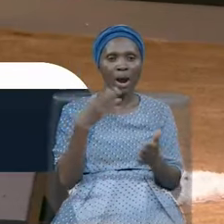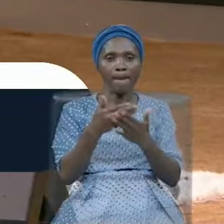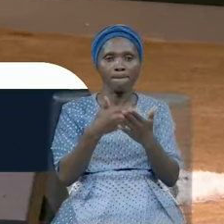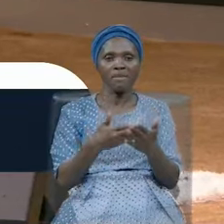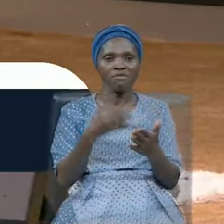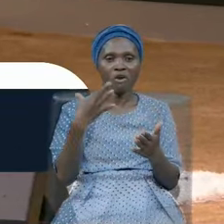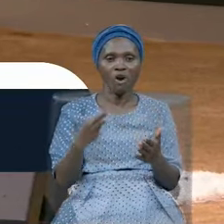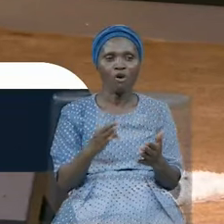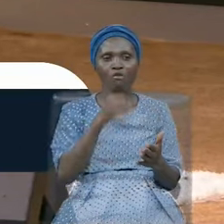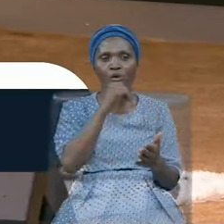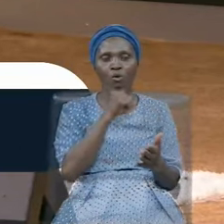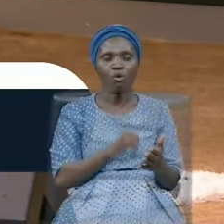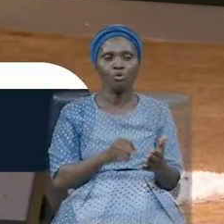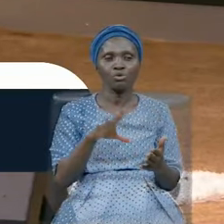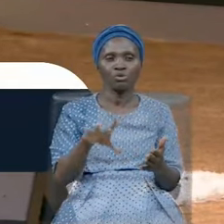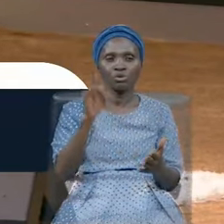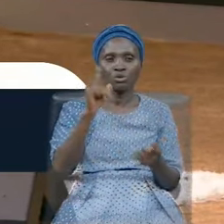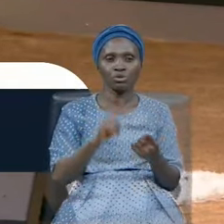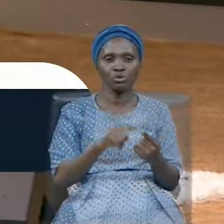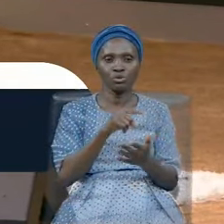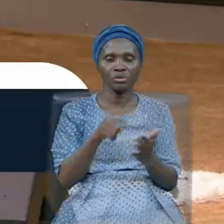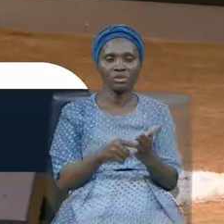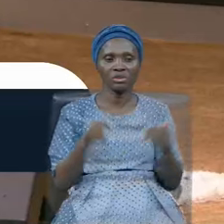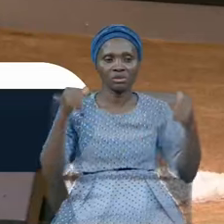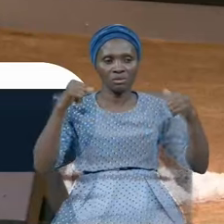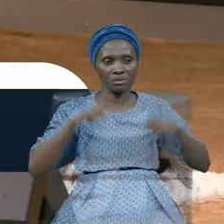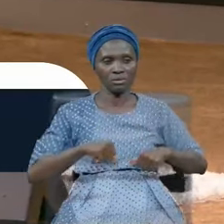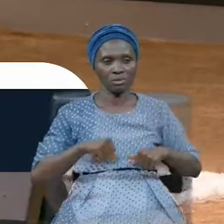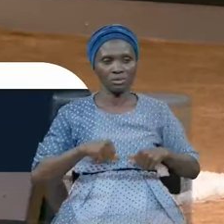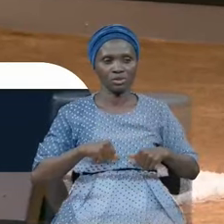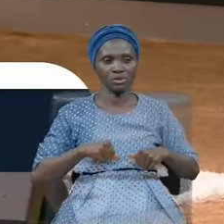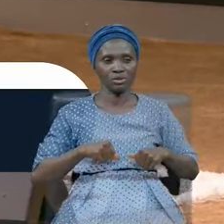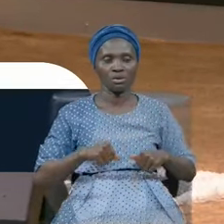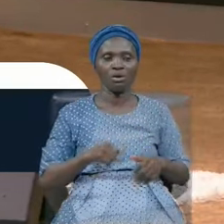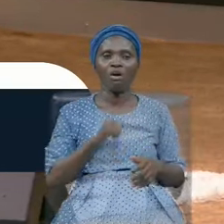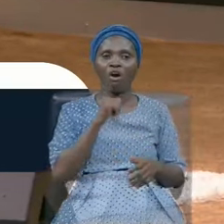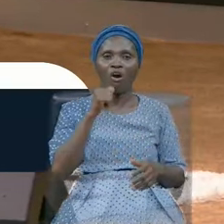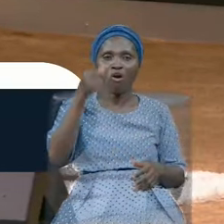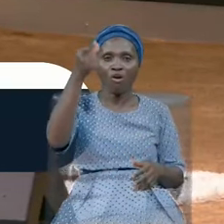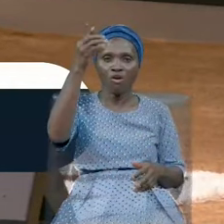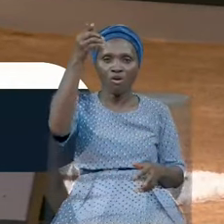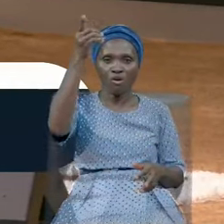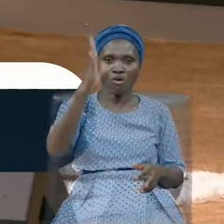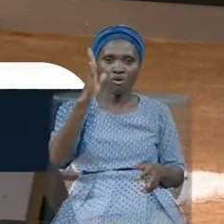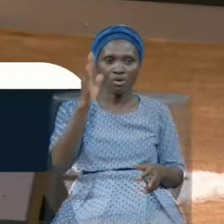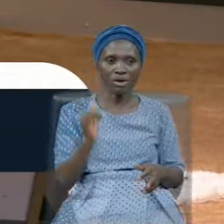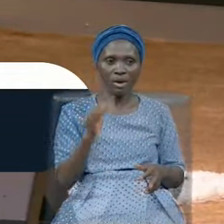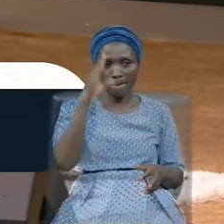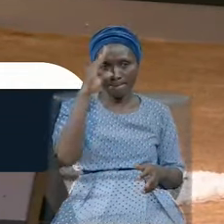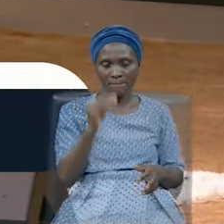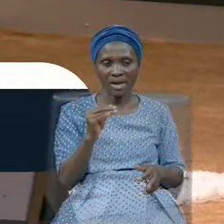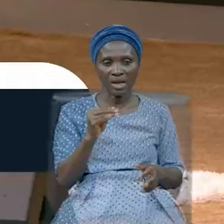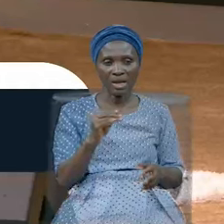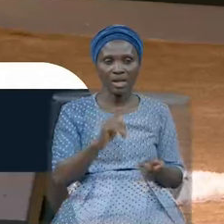des impies qui changent la grâce de notre Dieu en dissolution